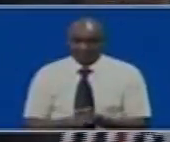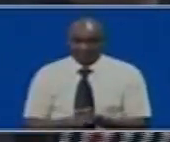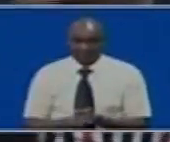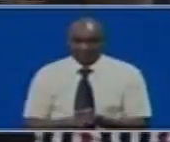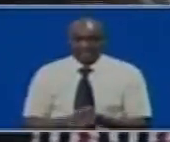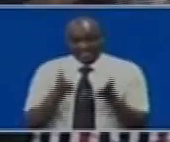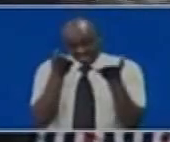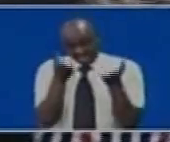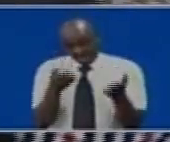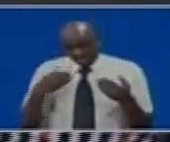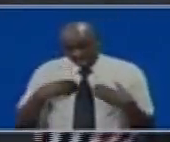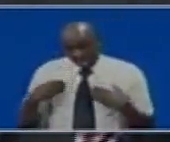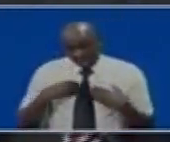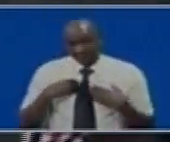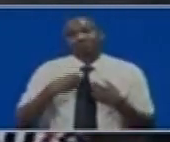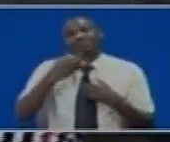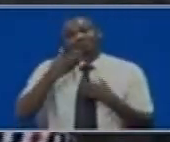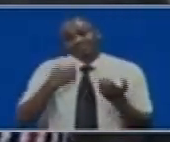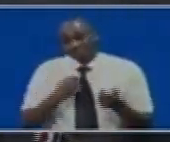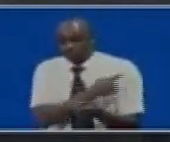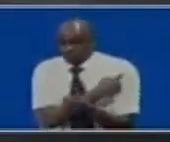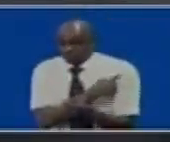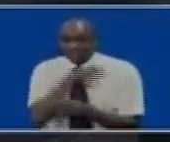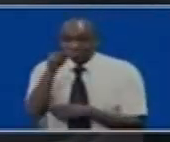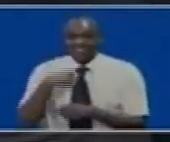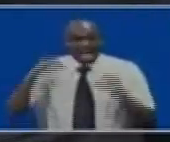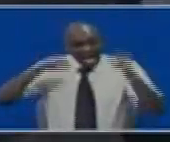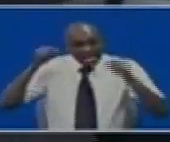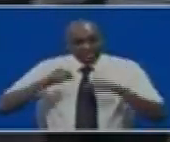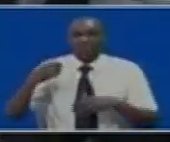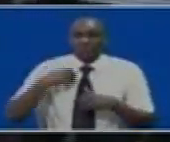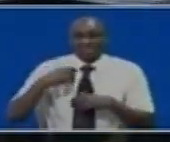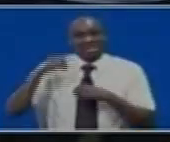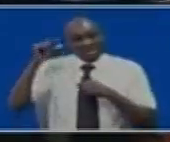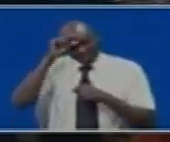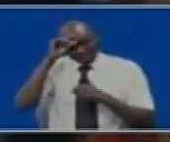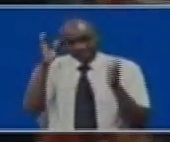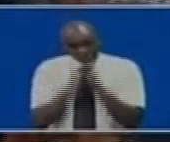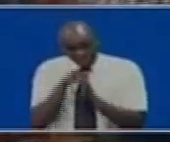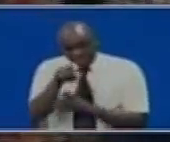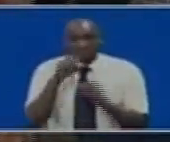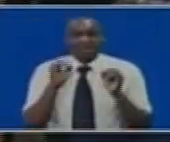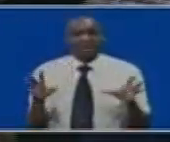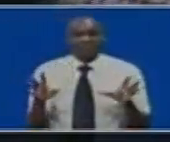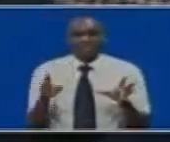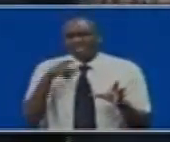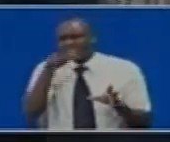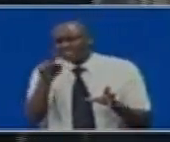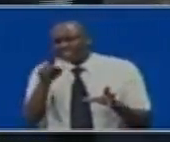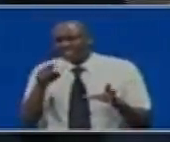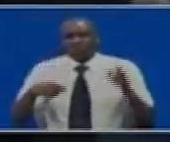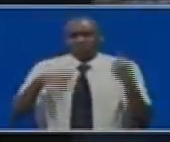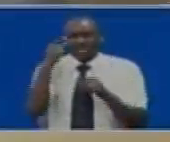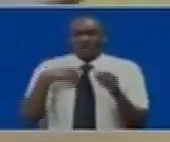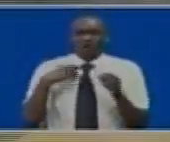Na baraza kuu la chama cha wauguzi la katalia mbali makubaliano kati ya serikali na chama chao. Je, ni ushindi wa panyako?